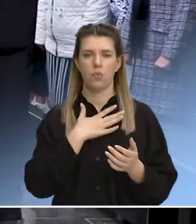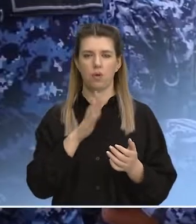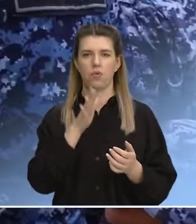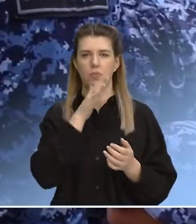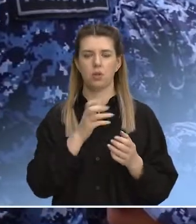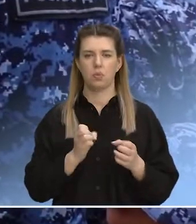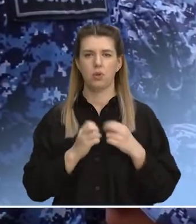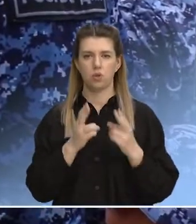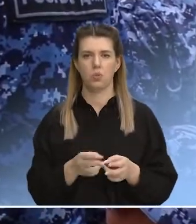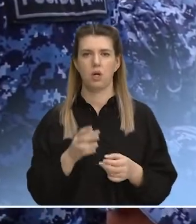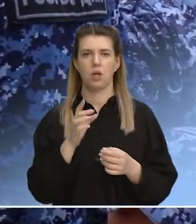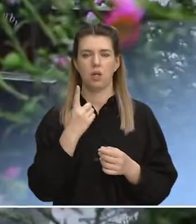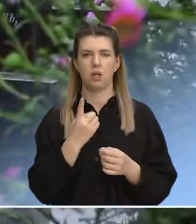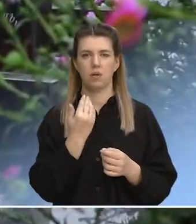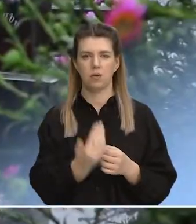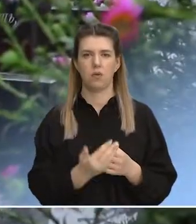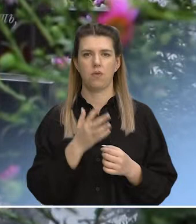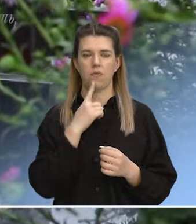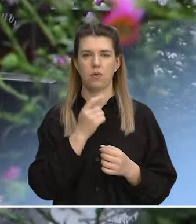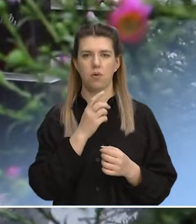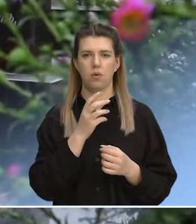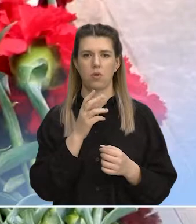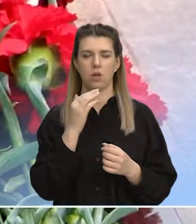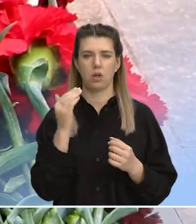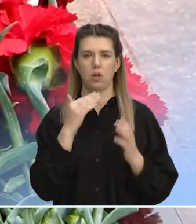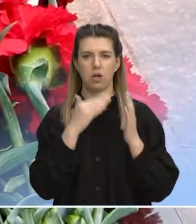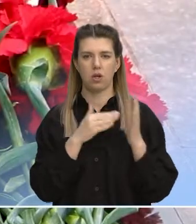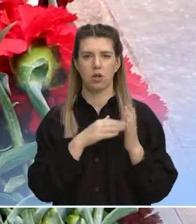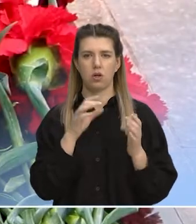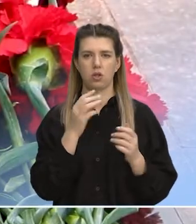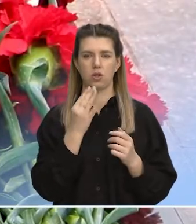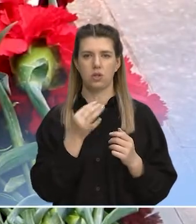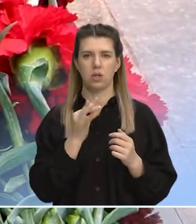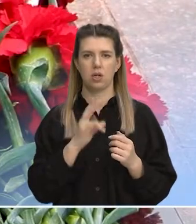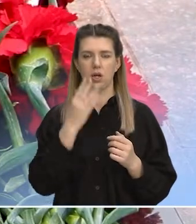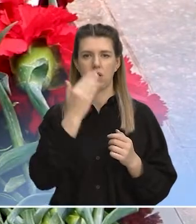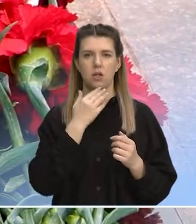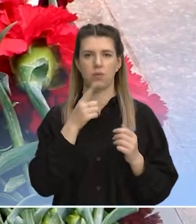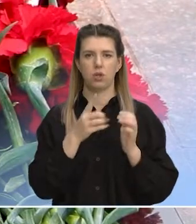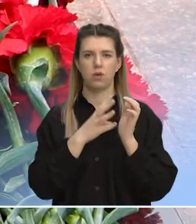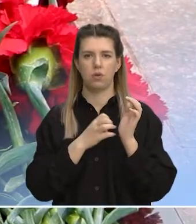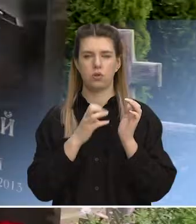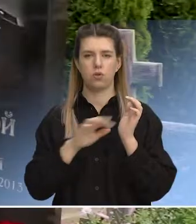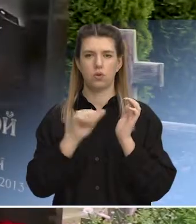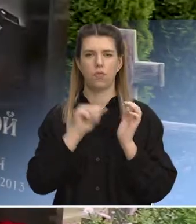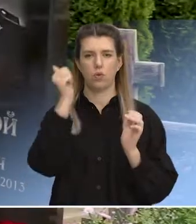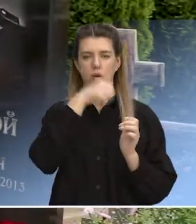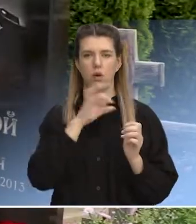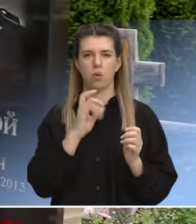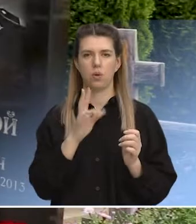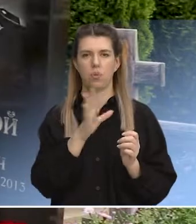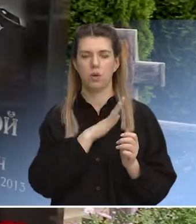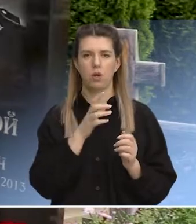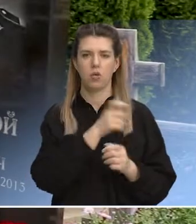в борьбе с преступностью. Одним из них является боец таганрогского ОМОН Роман Шишкин. Летом 1996 года